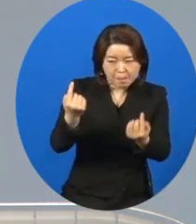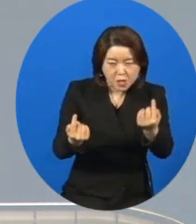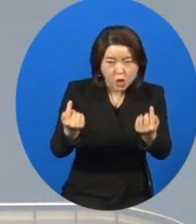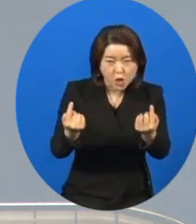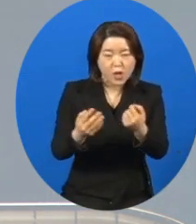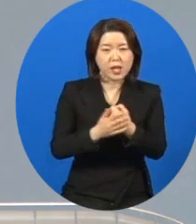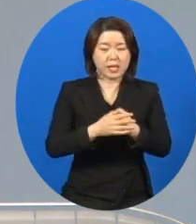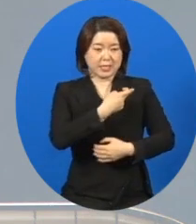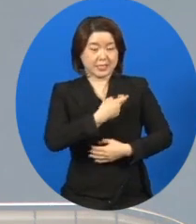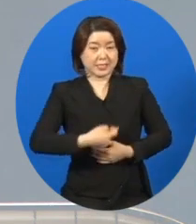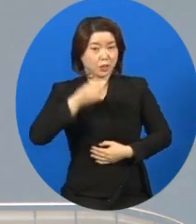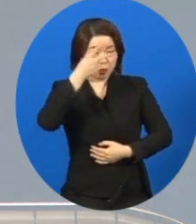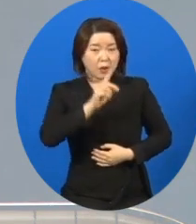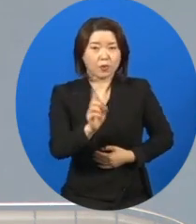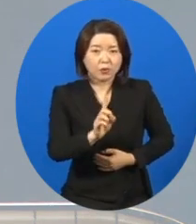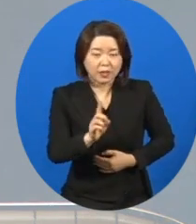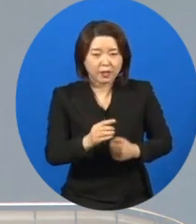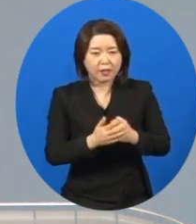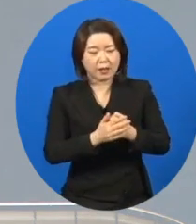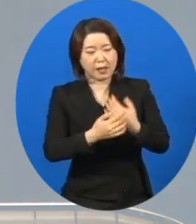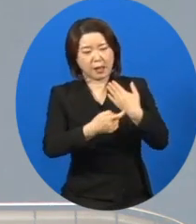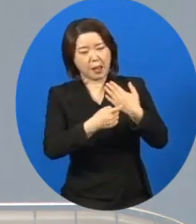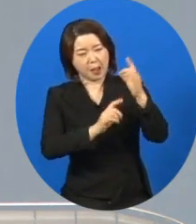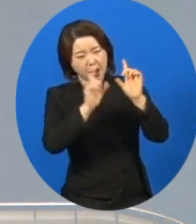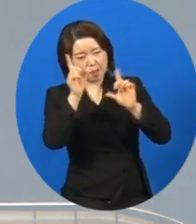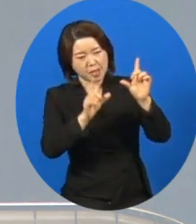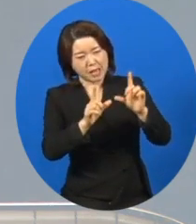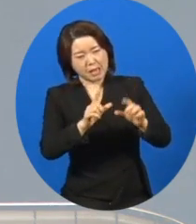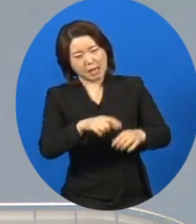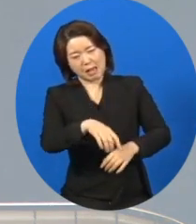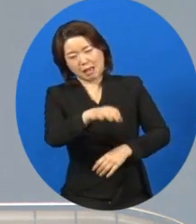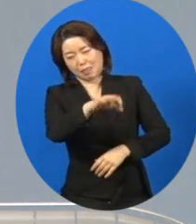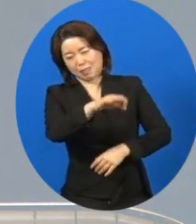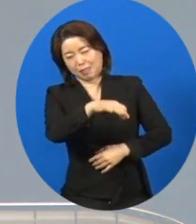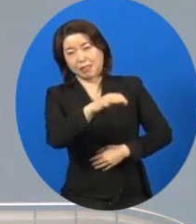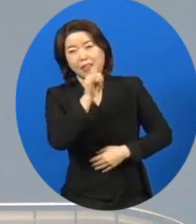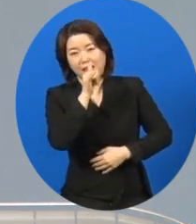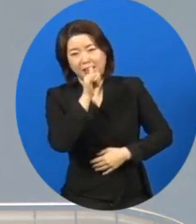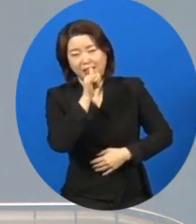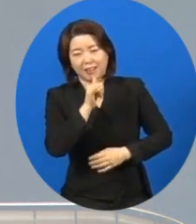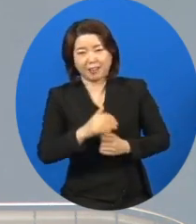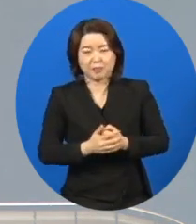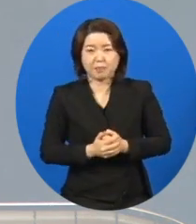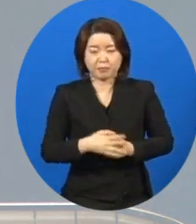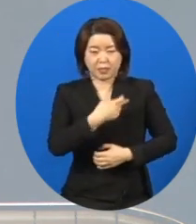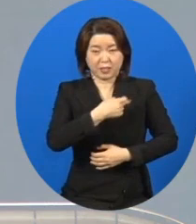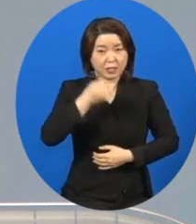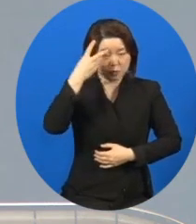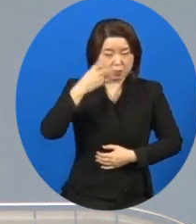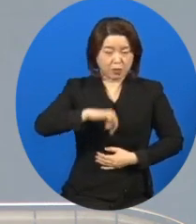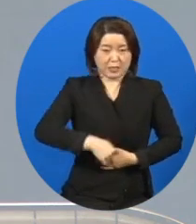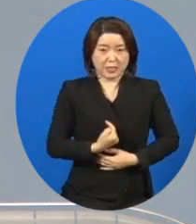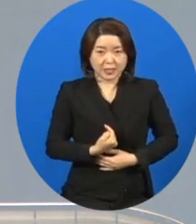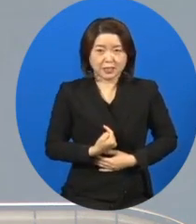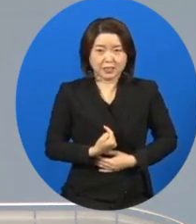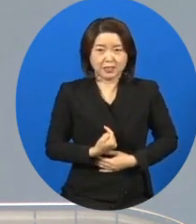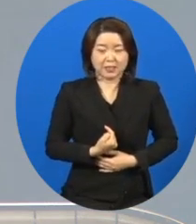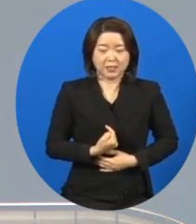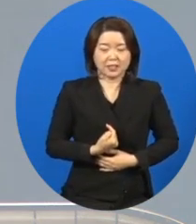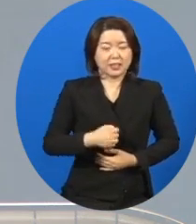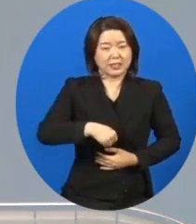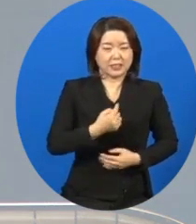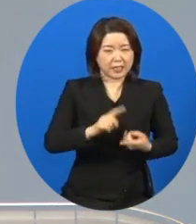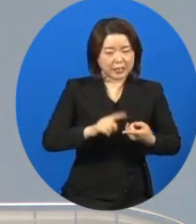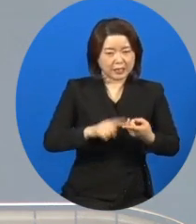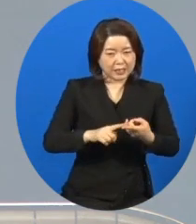사도 바울은 사실 외모가 별로 볼품이 없었던 모양입니다. 사도 바울 자신이 자기에 대해서